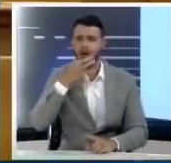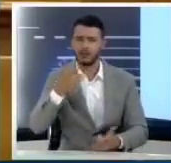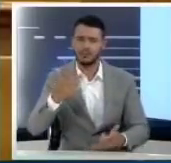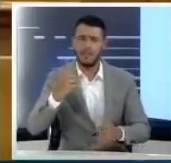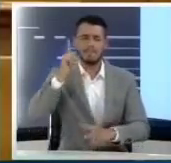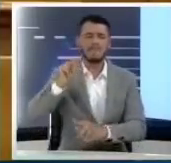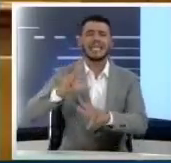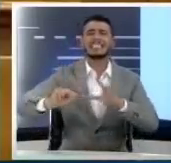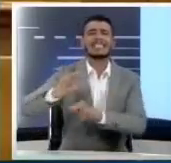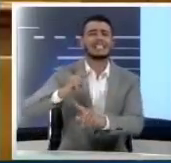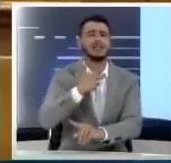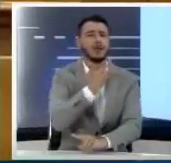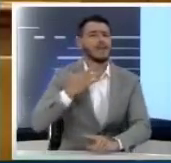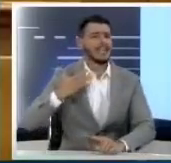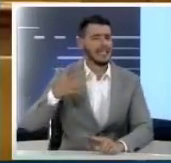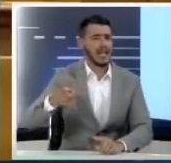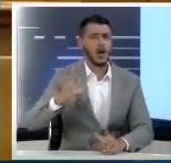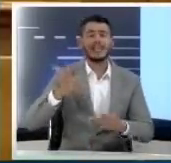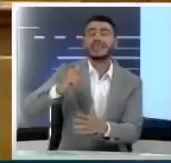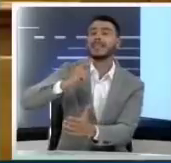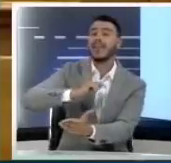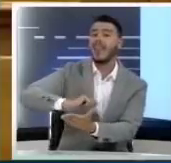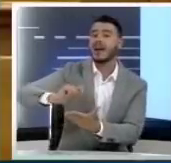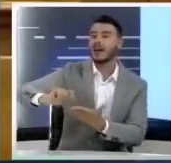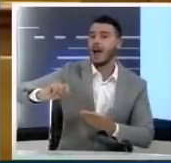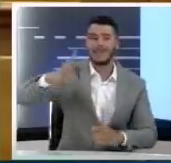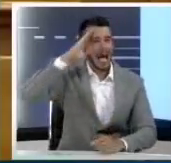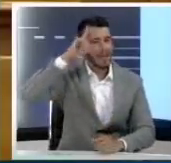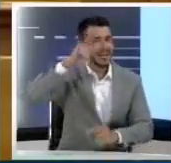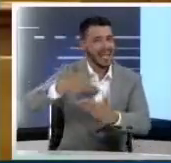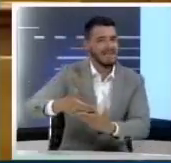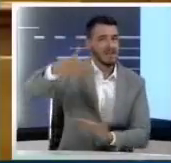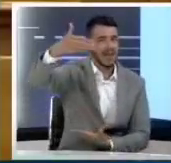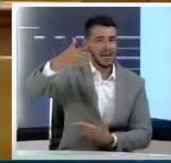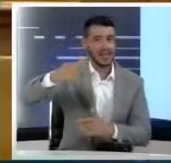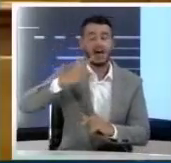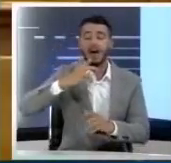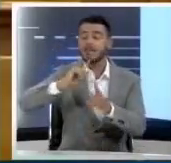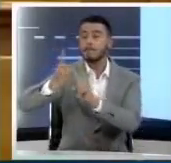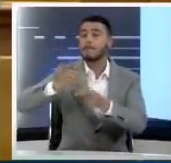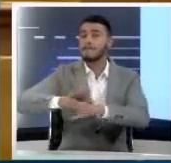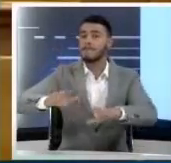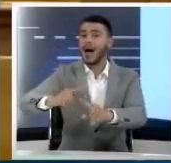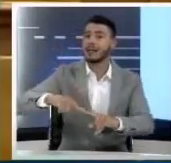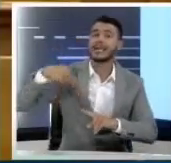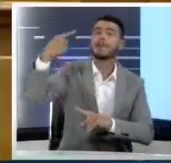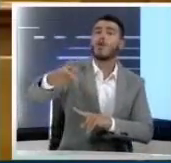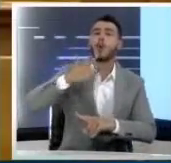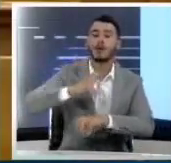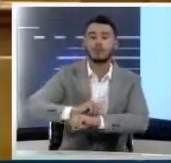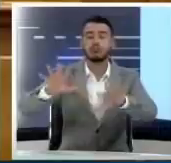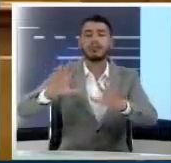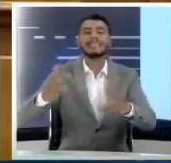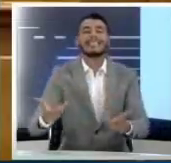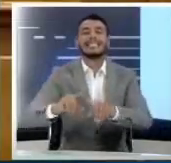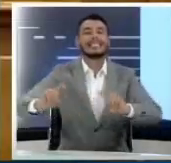κύριο Βενιζέλο, ήταν τι θα γράψει στο Financial Times την άλλη μέρα. Γιατί στη συζήτησή μας με τον κύριο Βενιζέλο, αν ήταν καλό, δεν